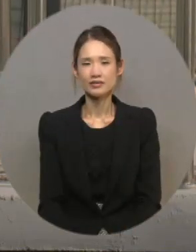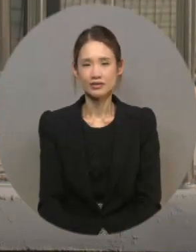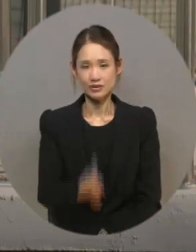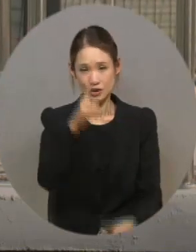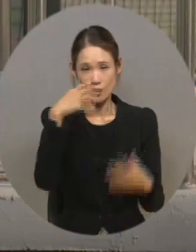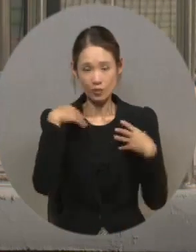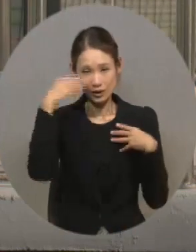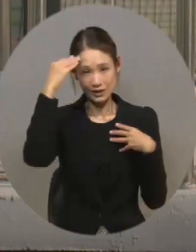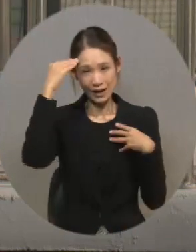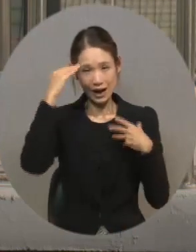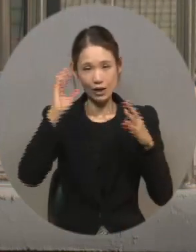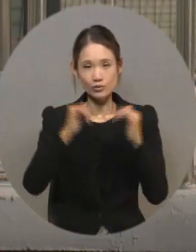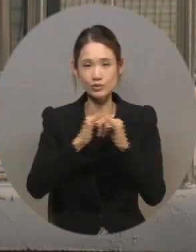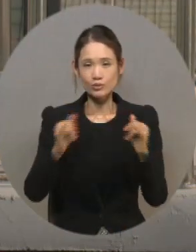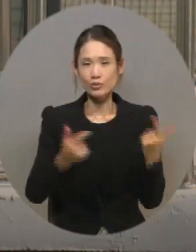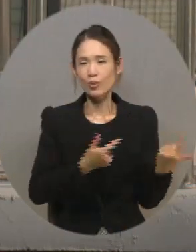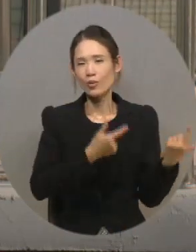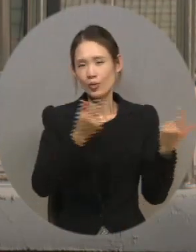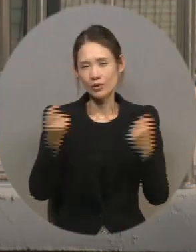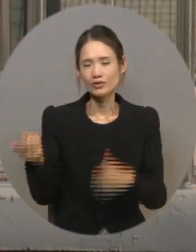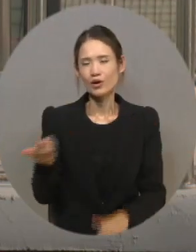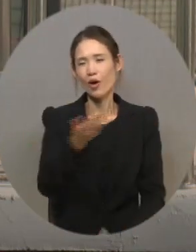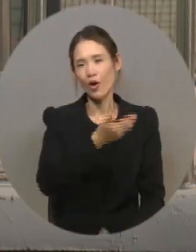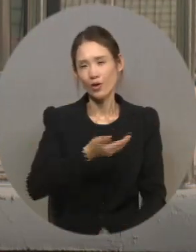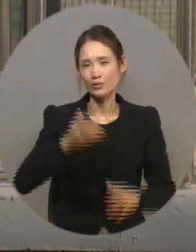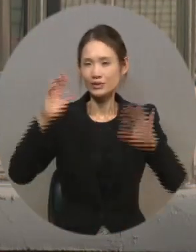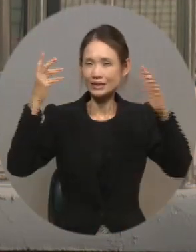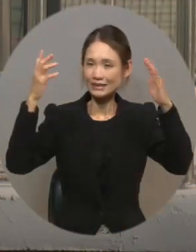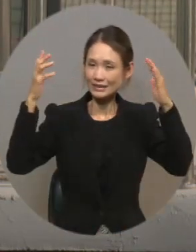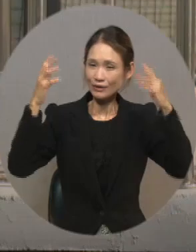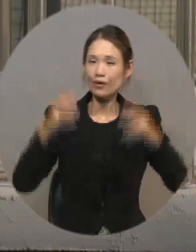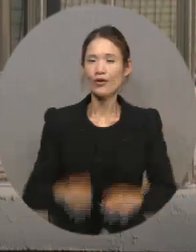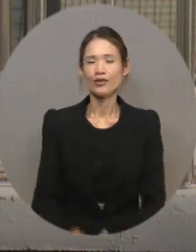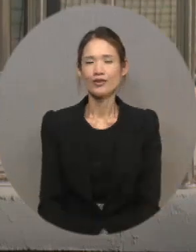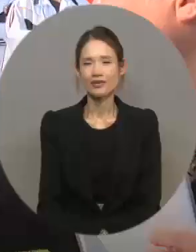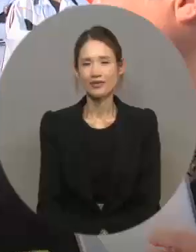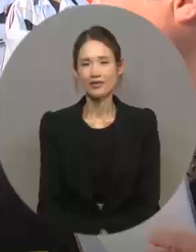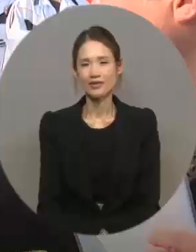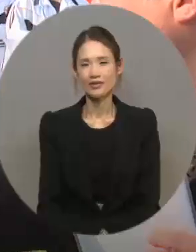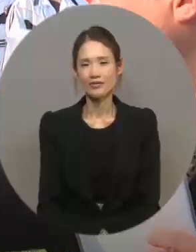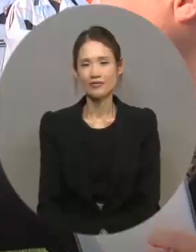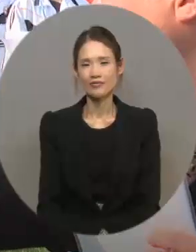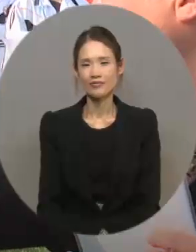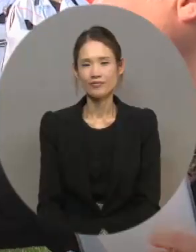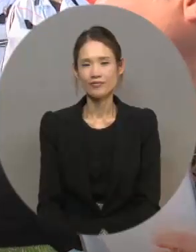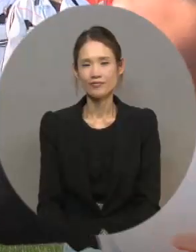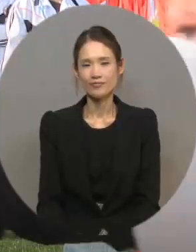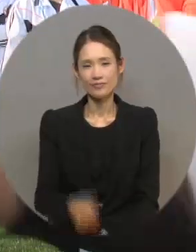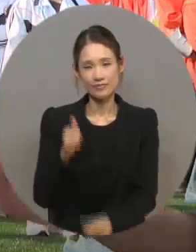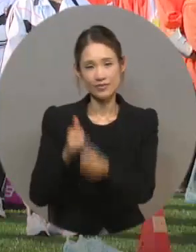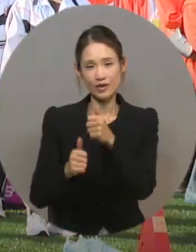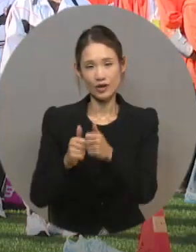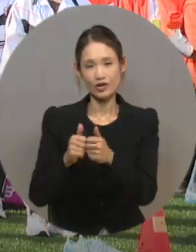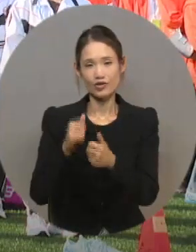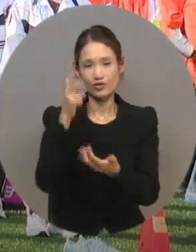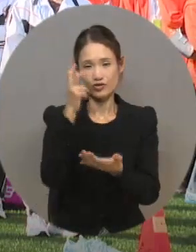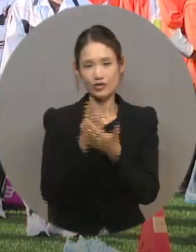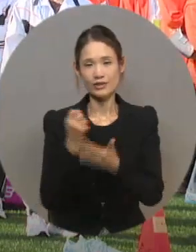정부와 대한민국 국민 모두도 여러분을 응원하고 있습니다. 경기 규칙을